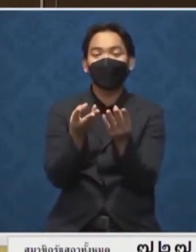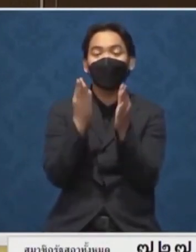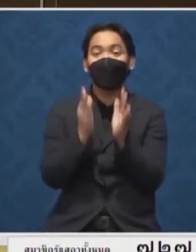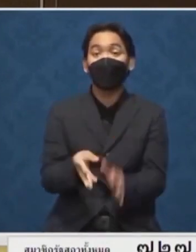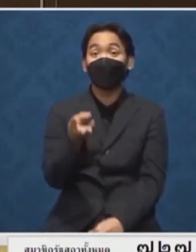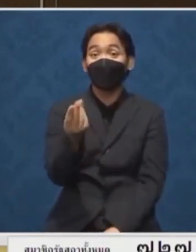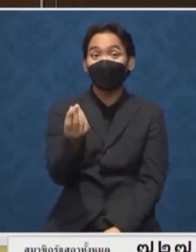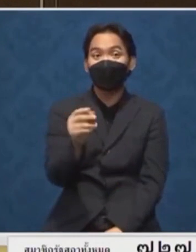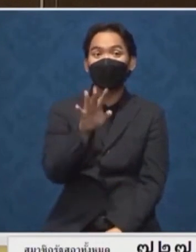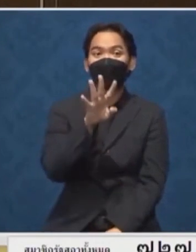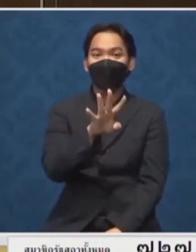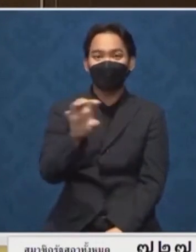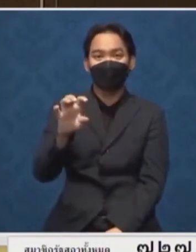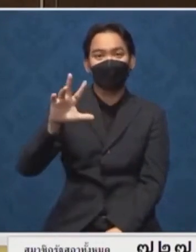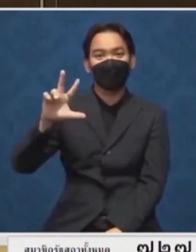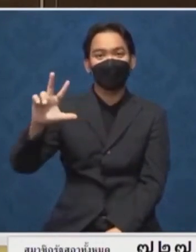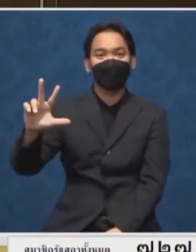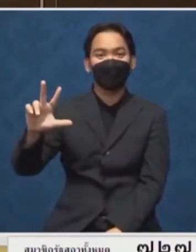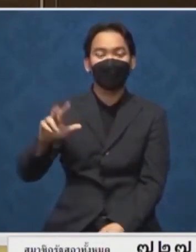ครบองค์ประชุมนะครับ